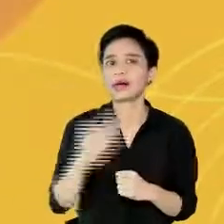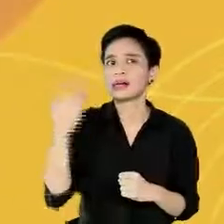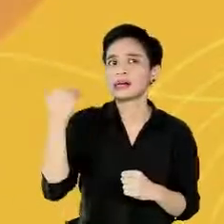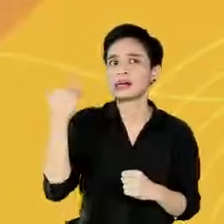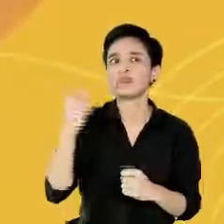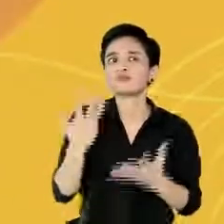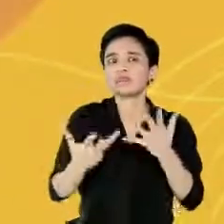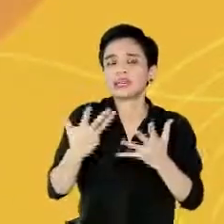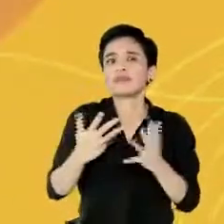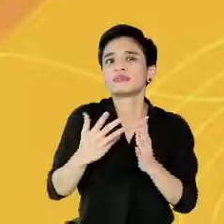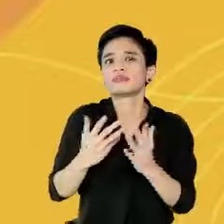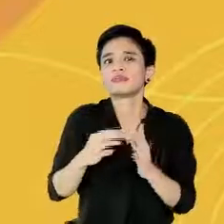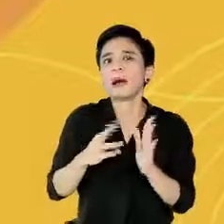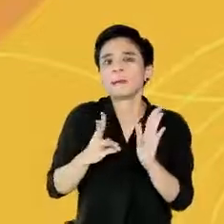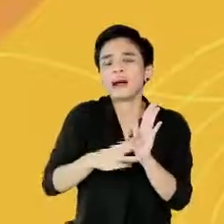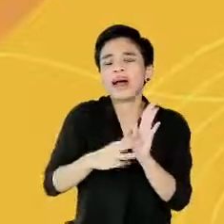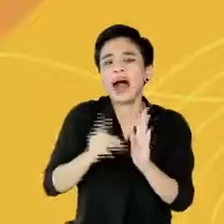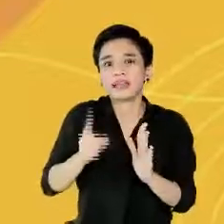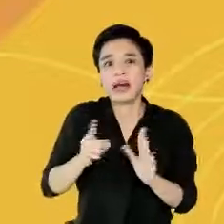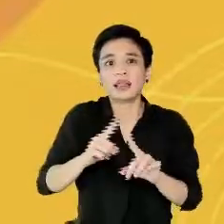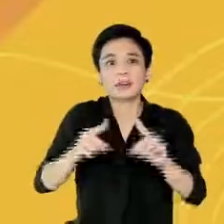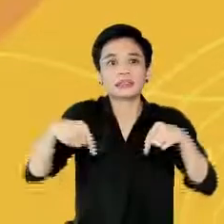kami juga